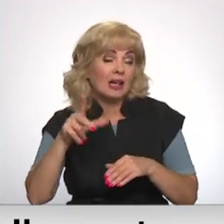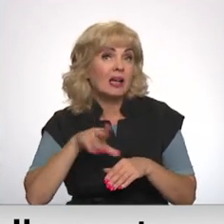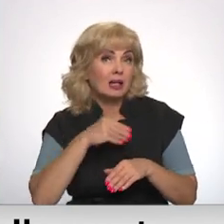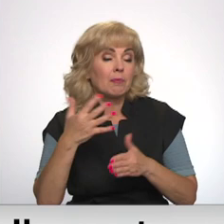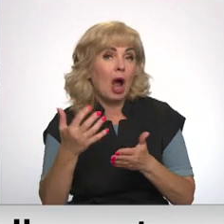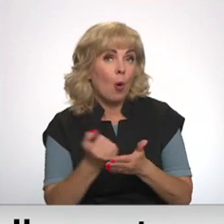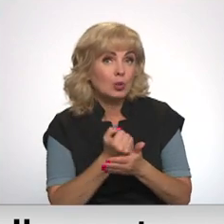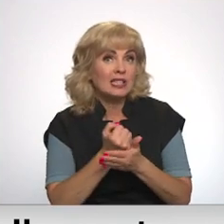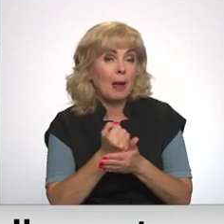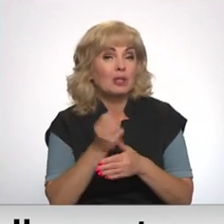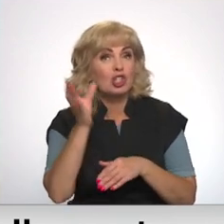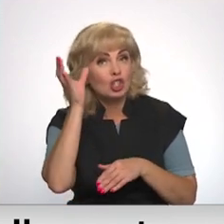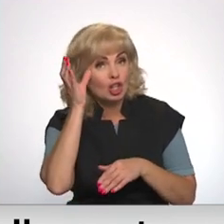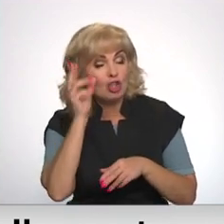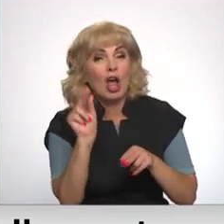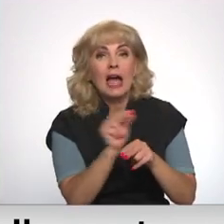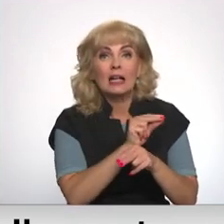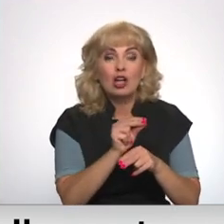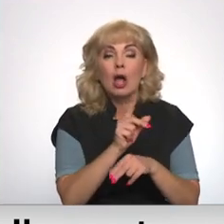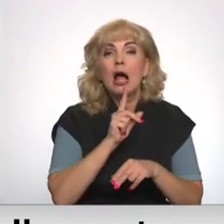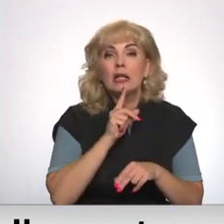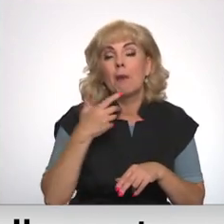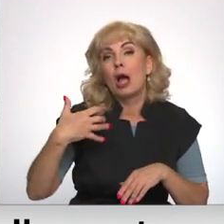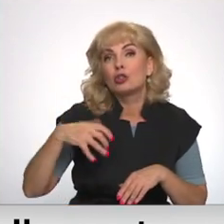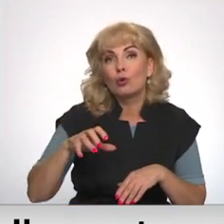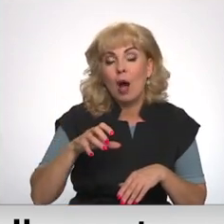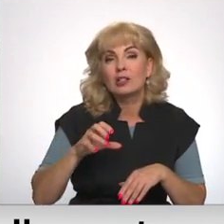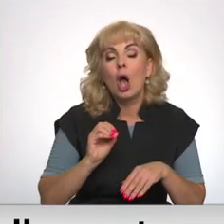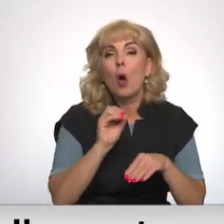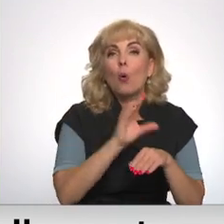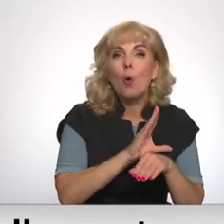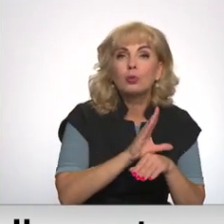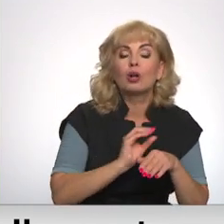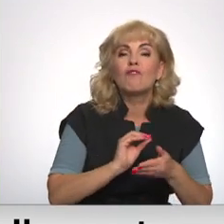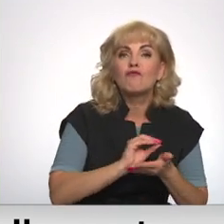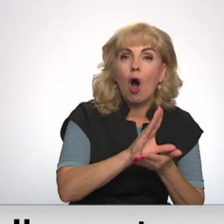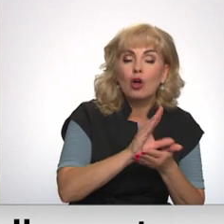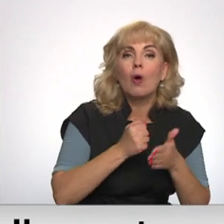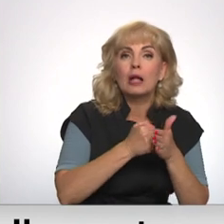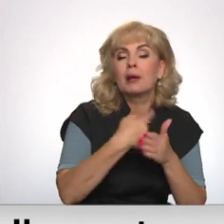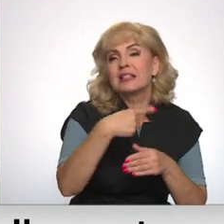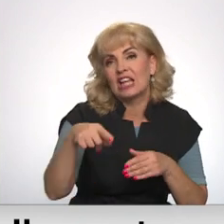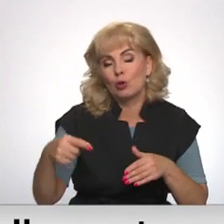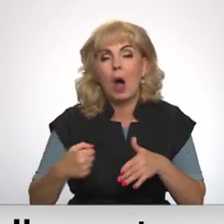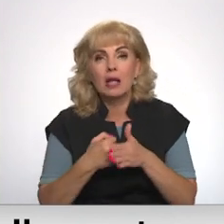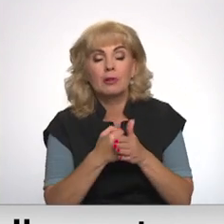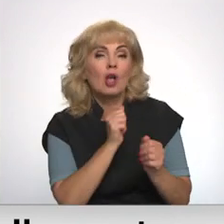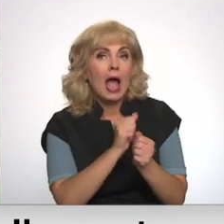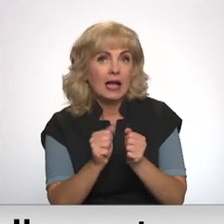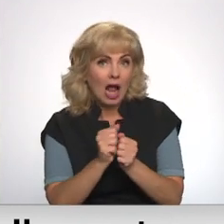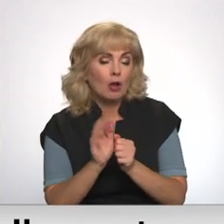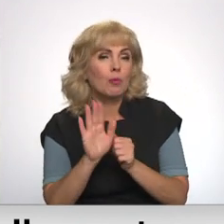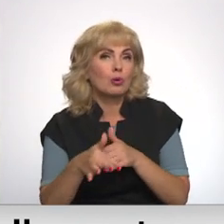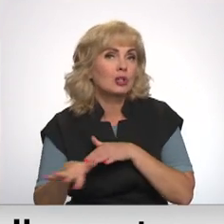zināšanas restaurācijā, jo ar Liepājas domas, valsts kultūra kapitāla fonda un citu atbalstītāju palīdzību šeit regulāri tiks